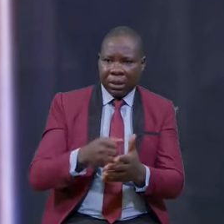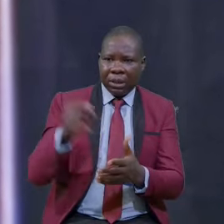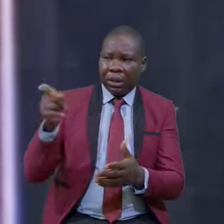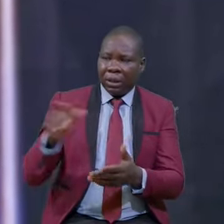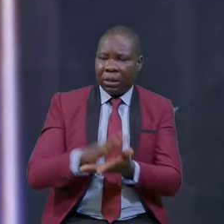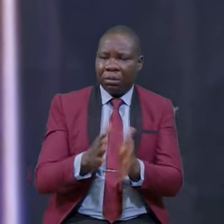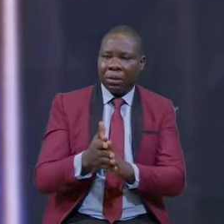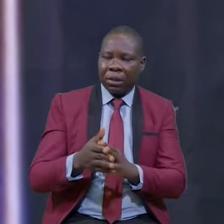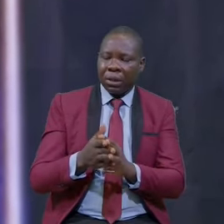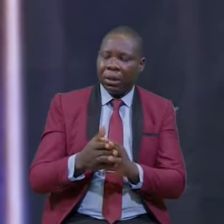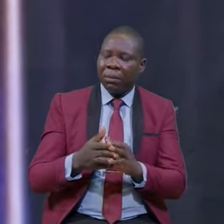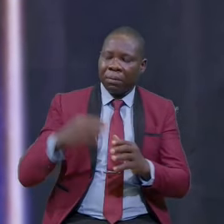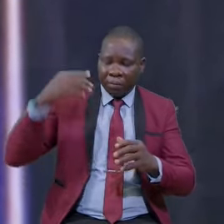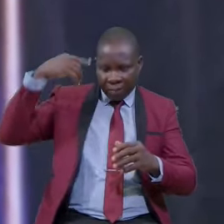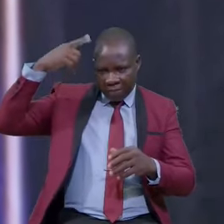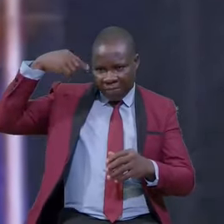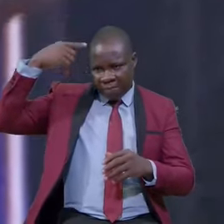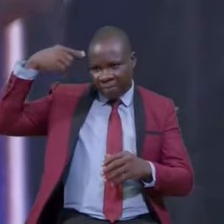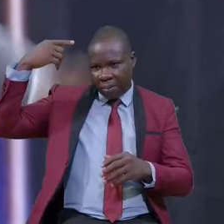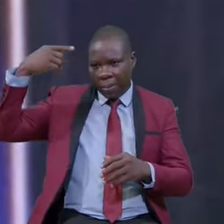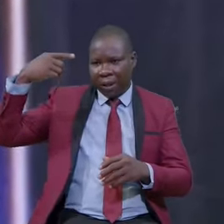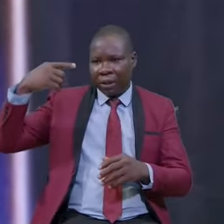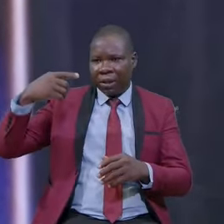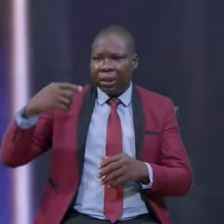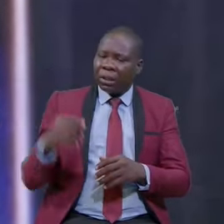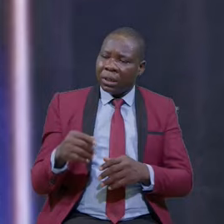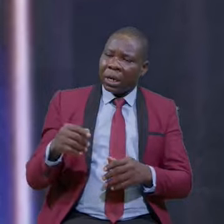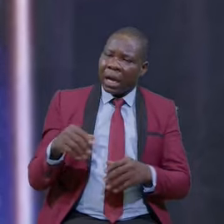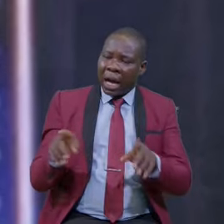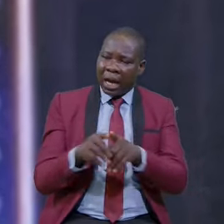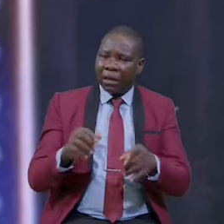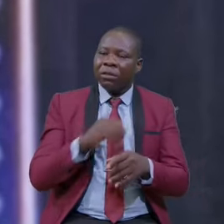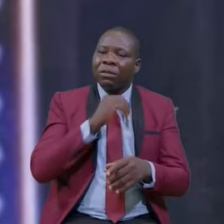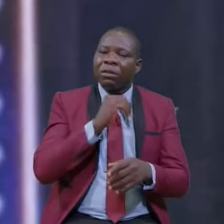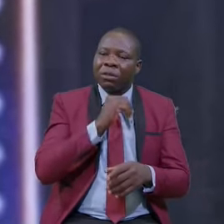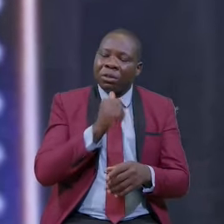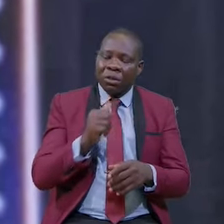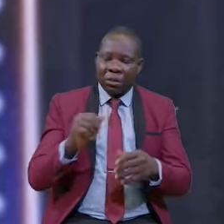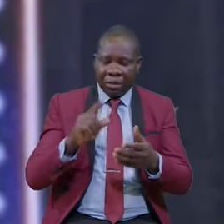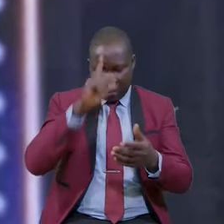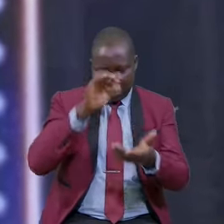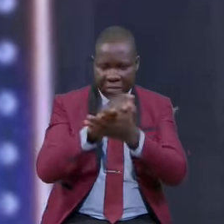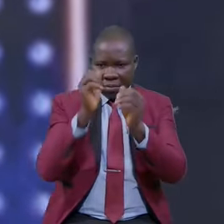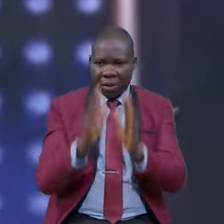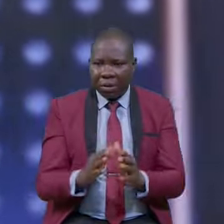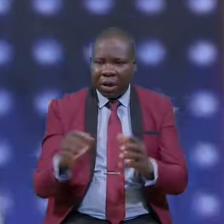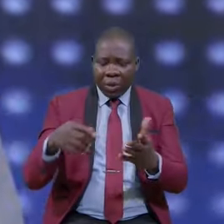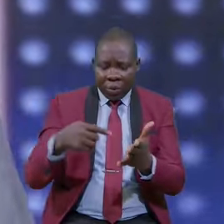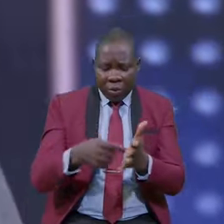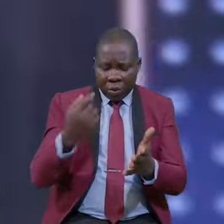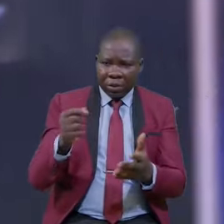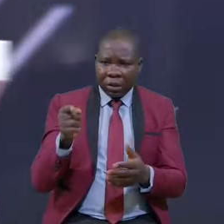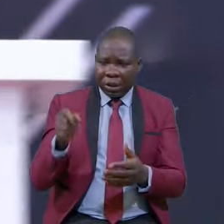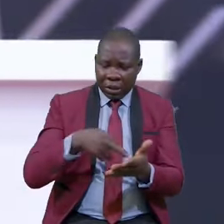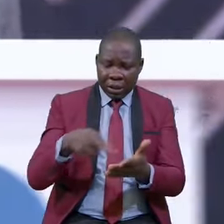Il savait qu'une fois qu'il lit la lettre, il était un incroyant. Il savait qu'une fois qu'il lit la lettre, il sera mentalement dérangé. Il va tout oublier.